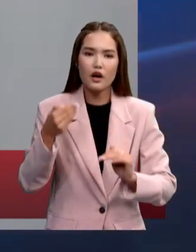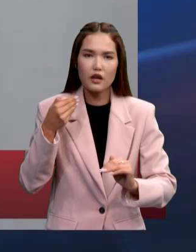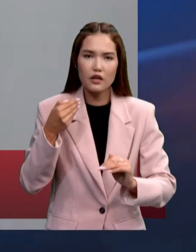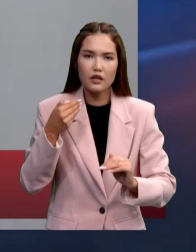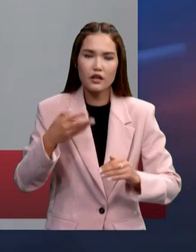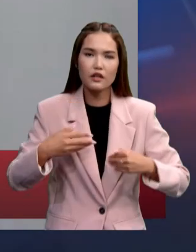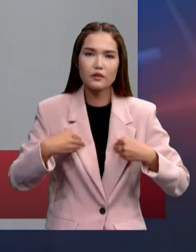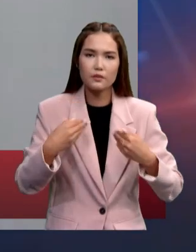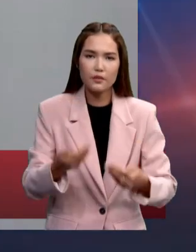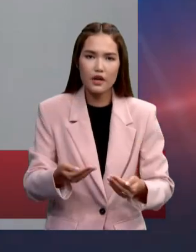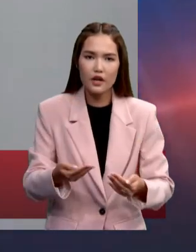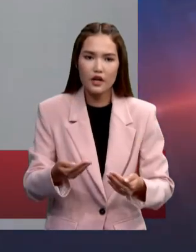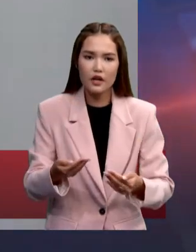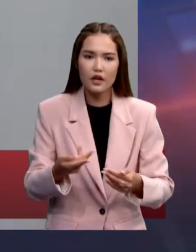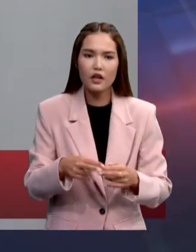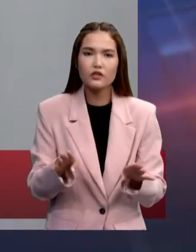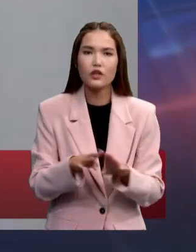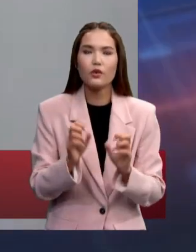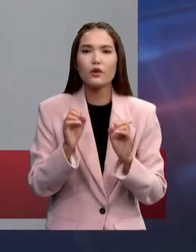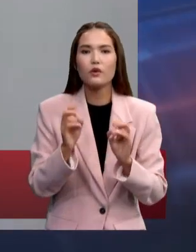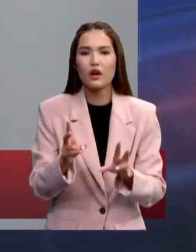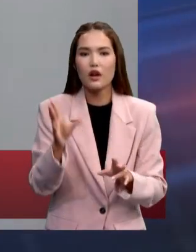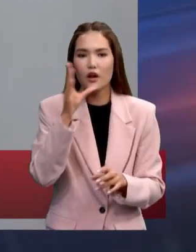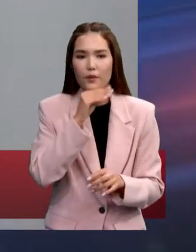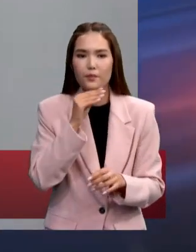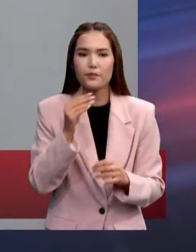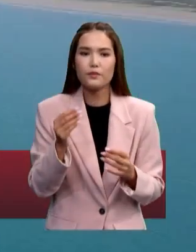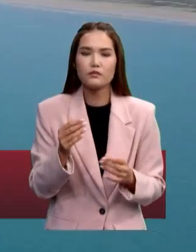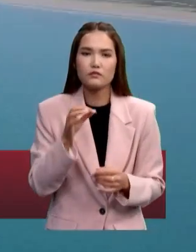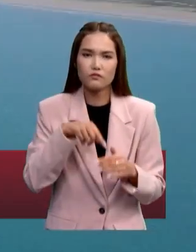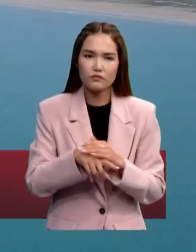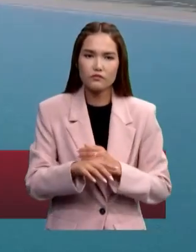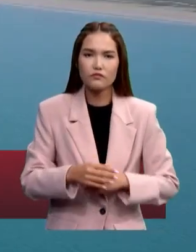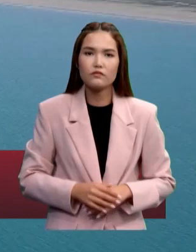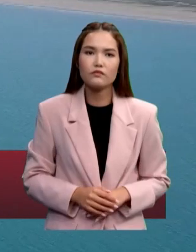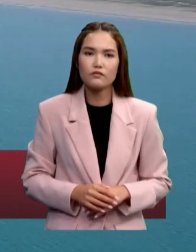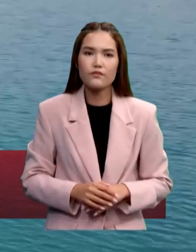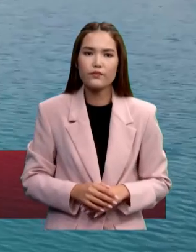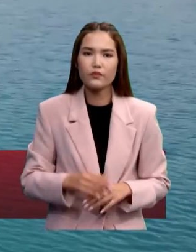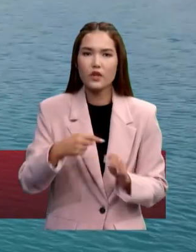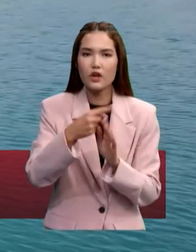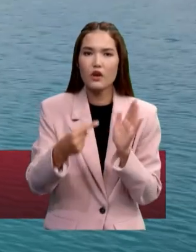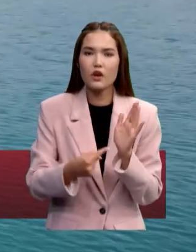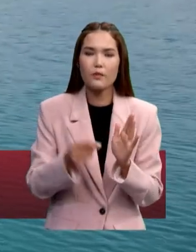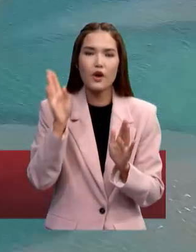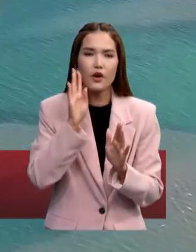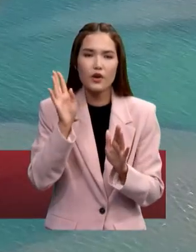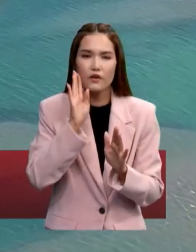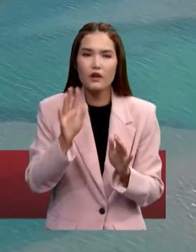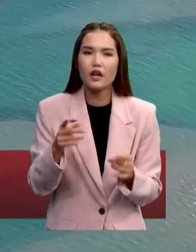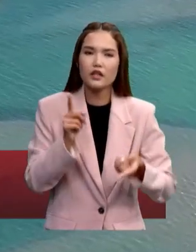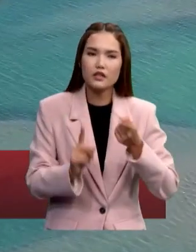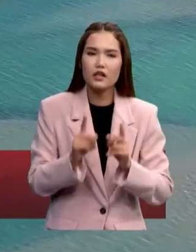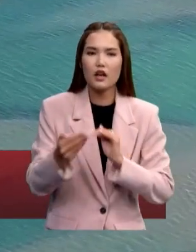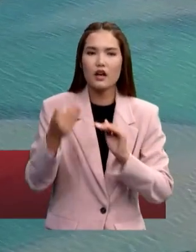делалось, ну, которое сейчас в основном применяют по советской технологии. Вопрос по водосбережению и ирригации